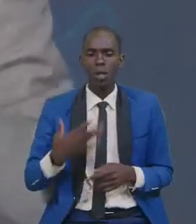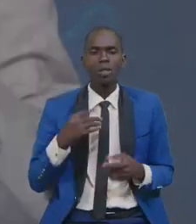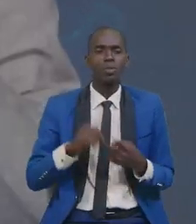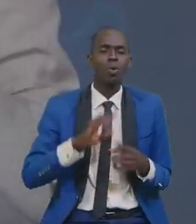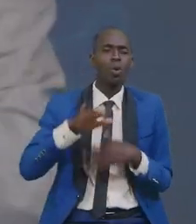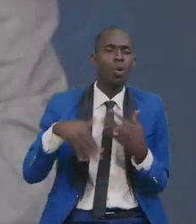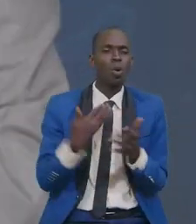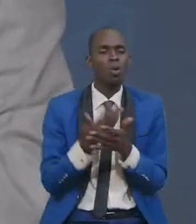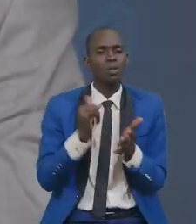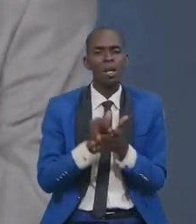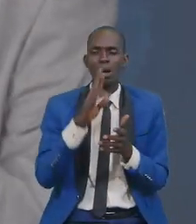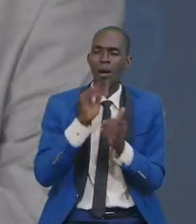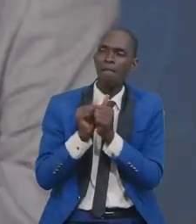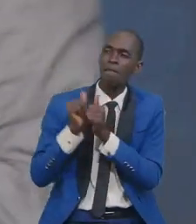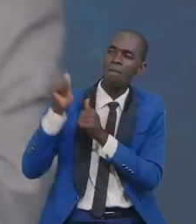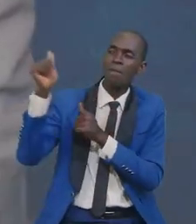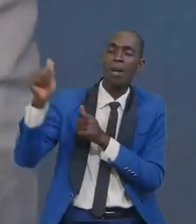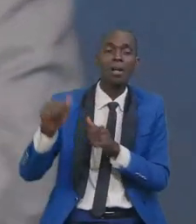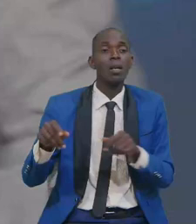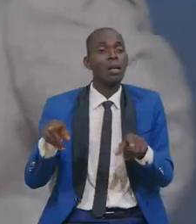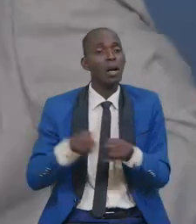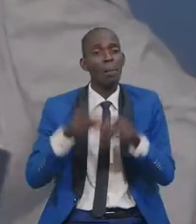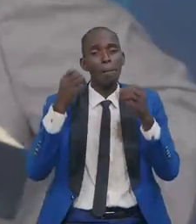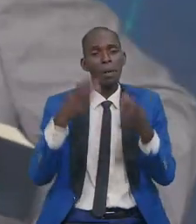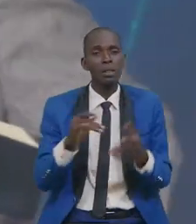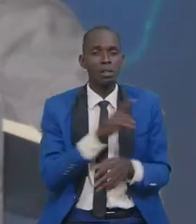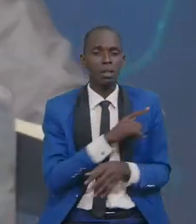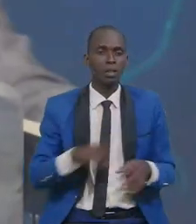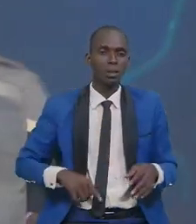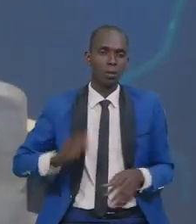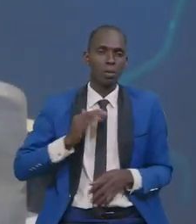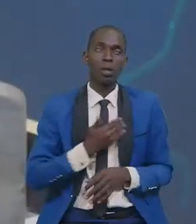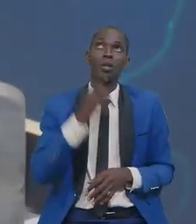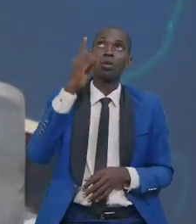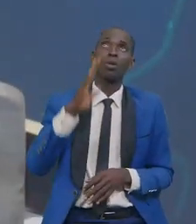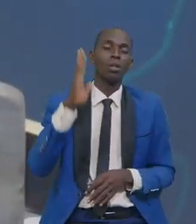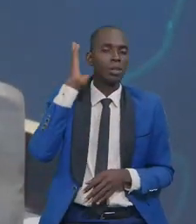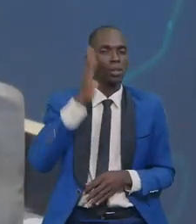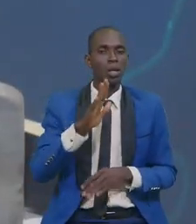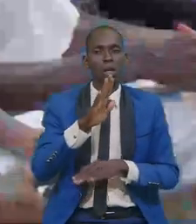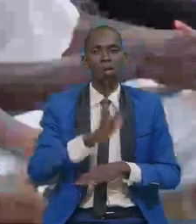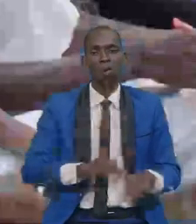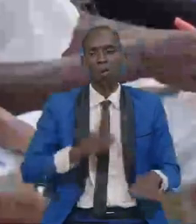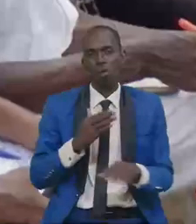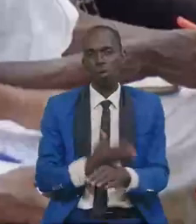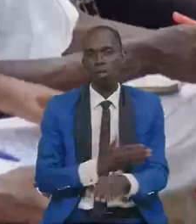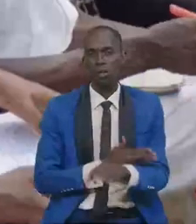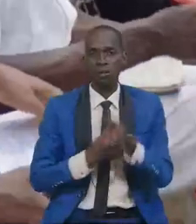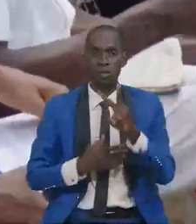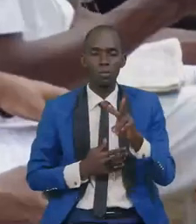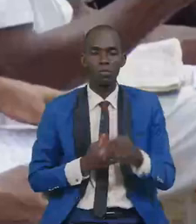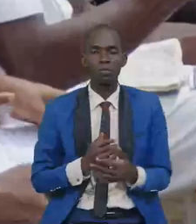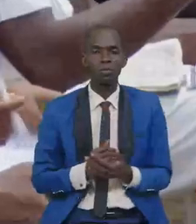sont au loin, en aussi grand nombre que le Seigneur notre Dieu les appellera. Deuxième élément maintenant,